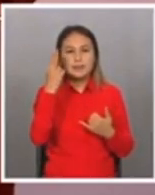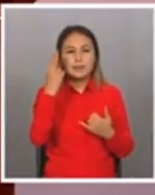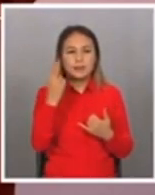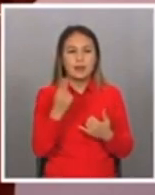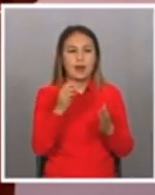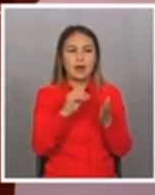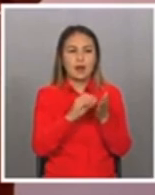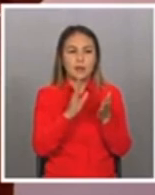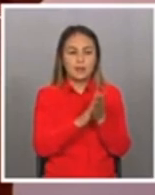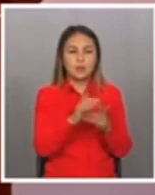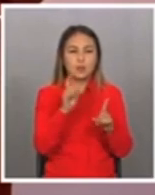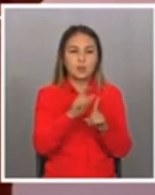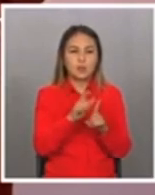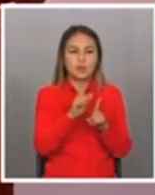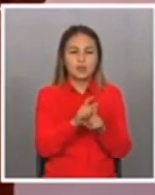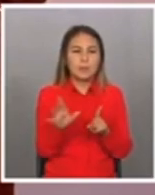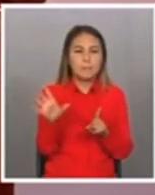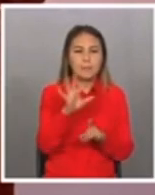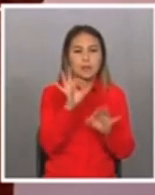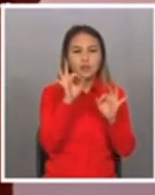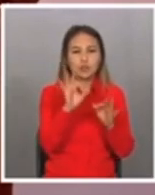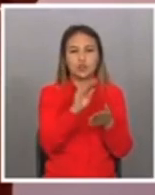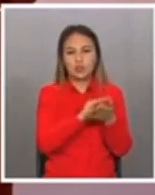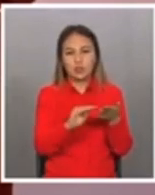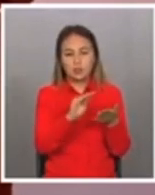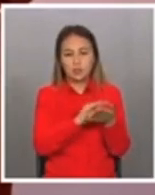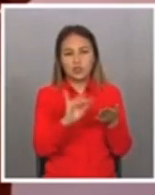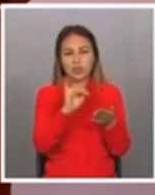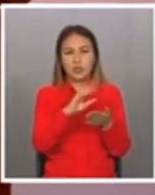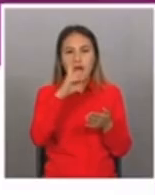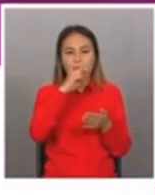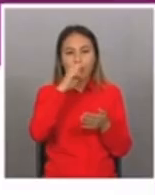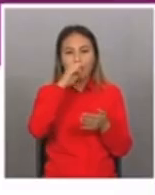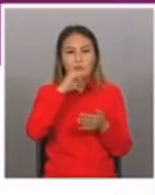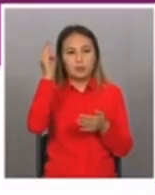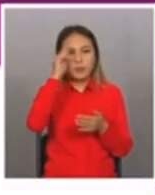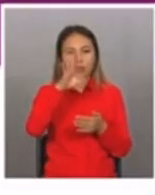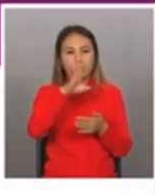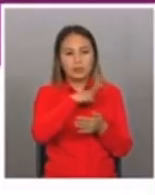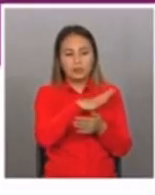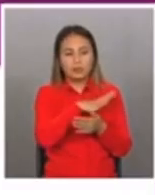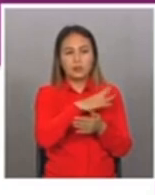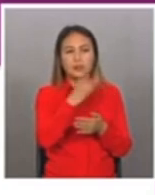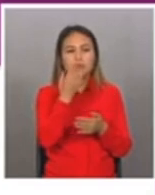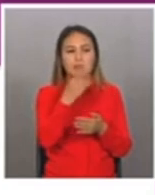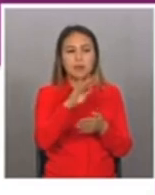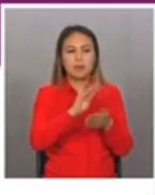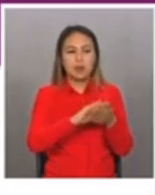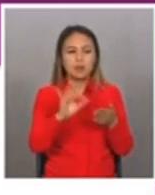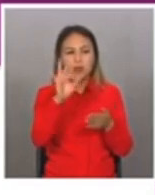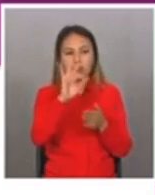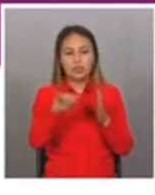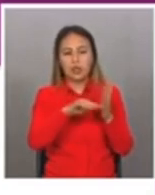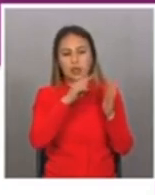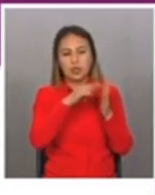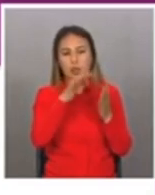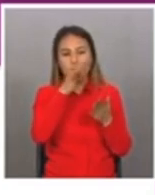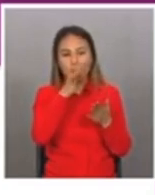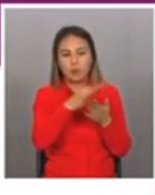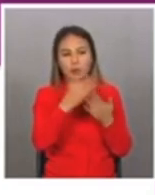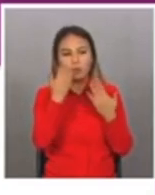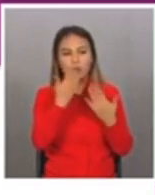әрпі бар сөздердің дұрыс жазылуын және айтылуын меңгердіңдер. Цирк мәтіні бойынша сұрақтарға